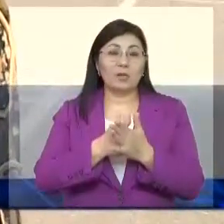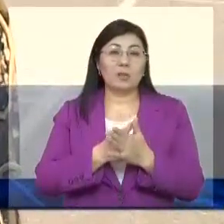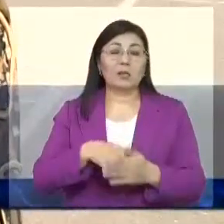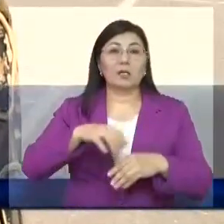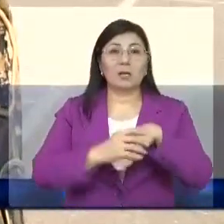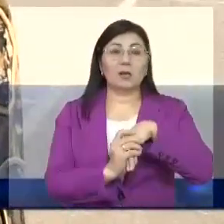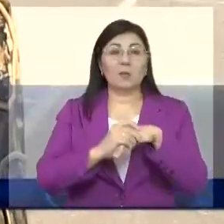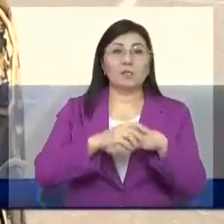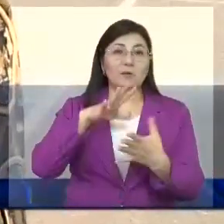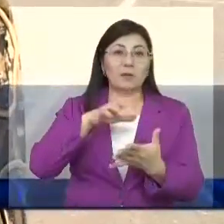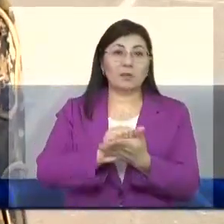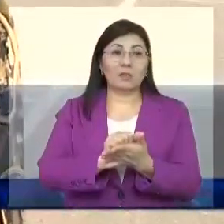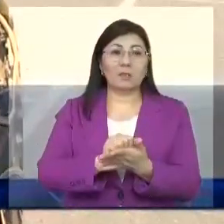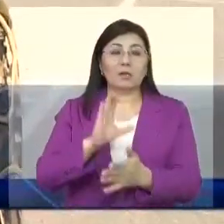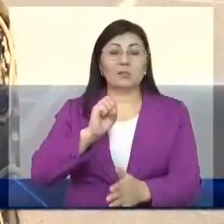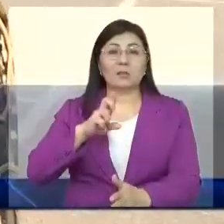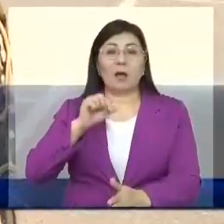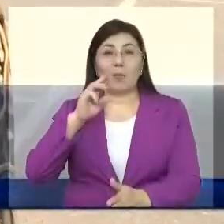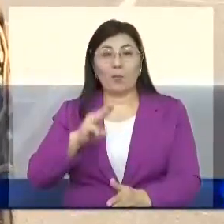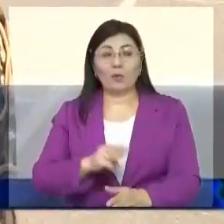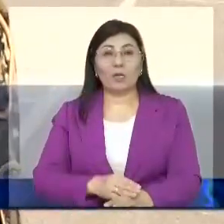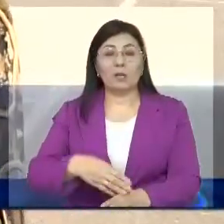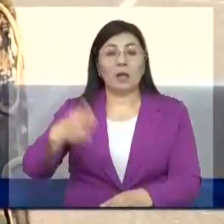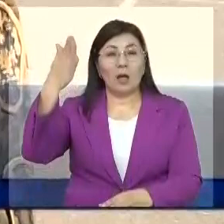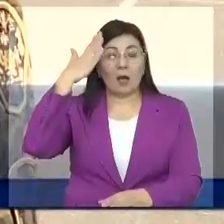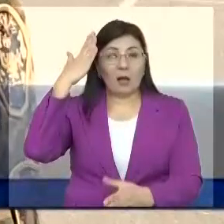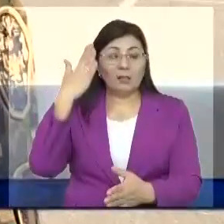айналысып келатырмын. Самбодан кандидат мастер спорта және де